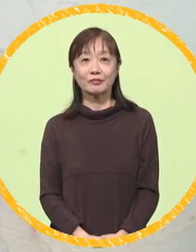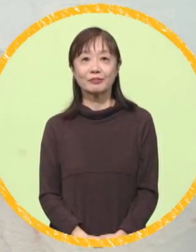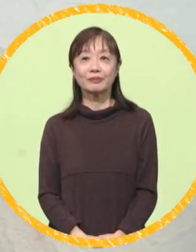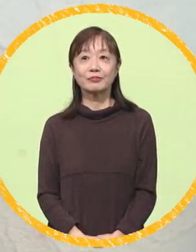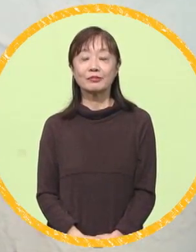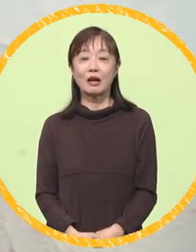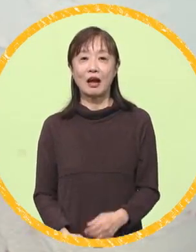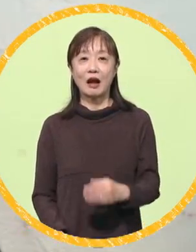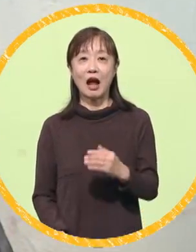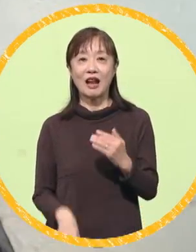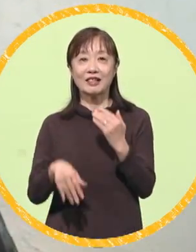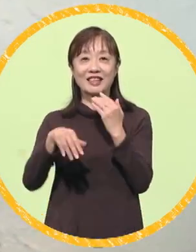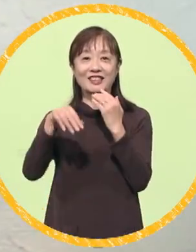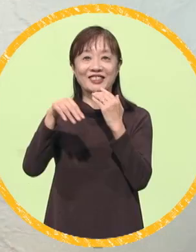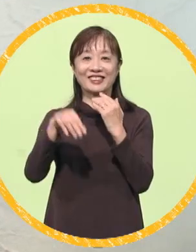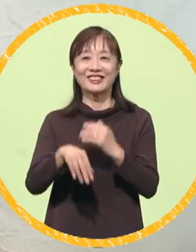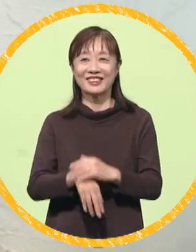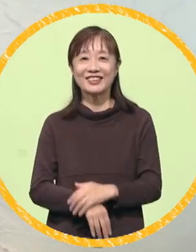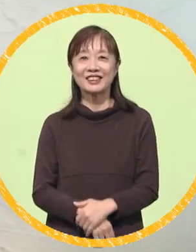もうあっ、あ